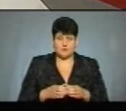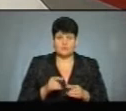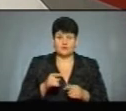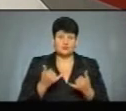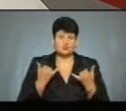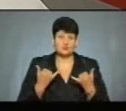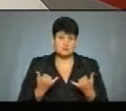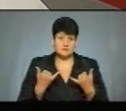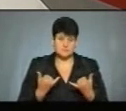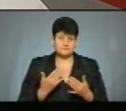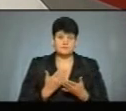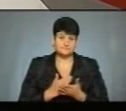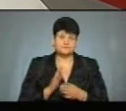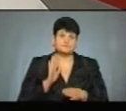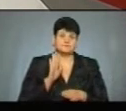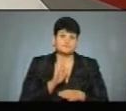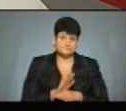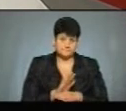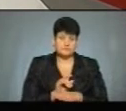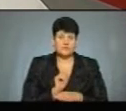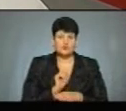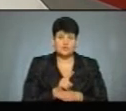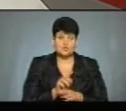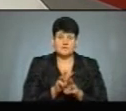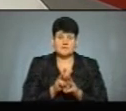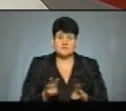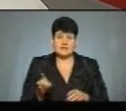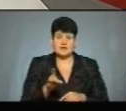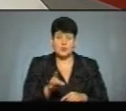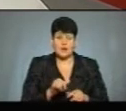зараз пішов наказ чи доручення